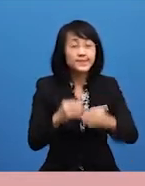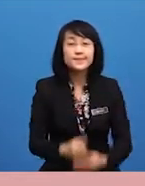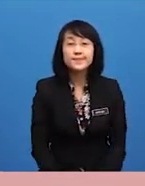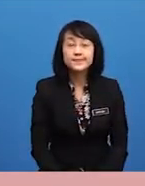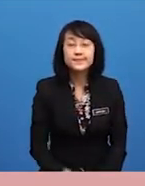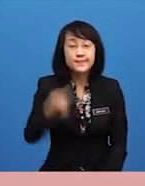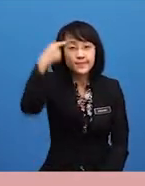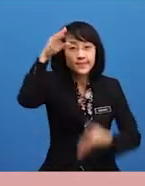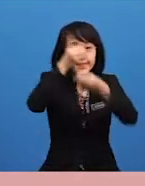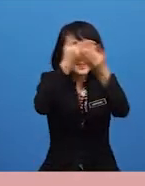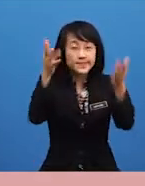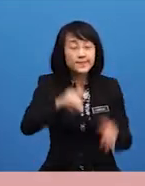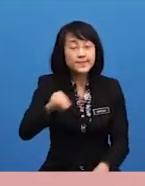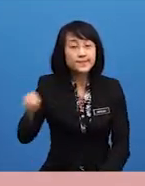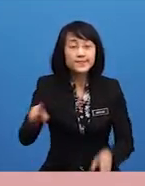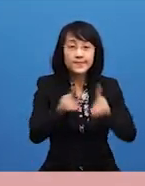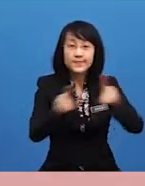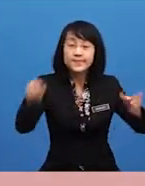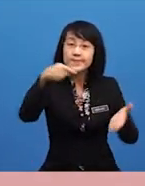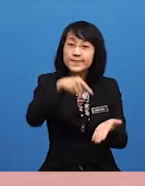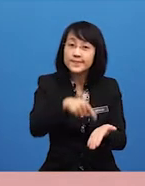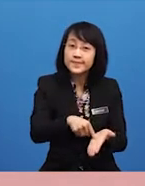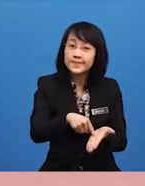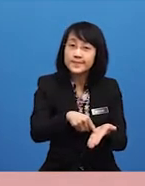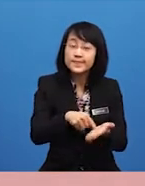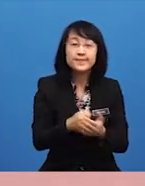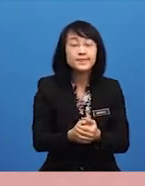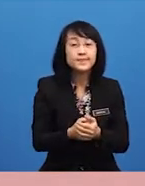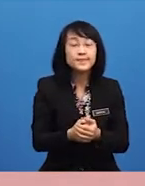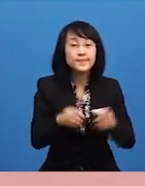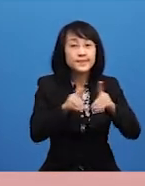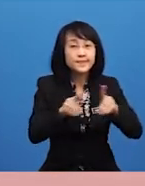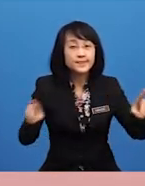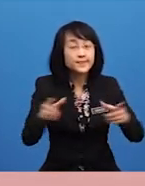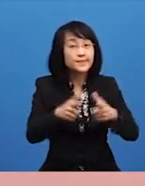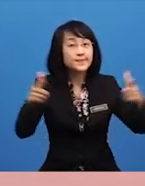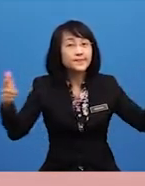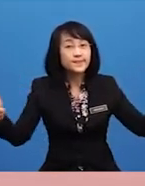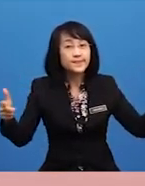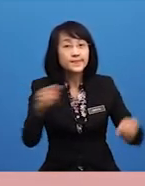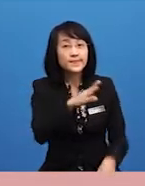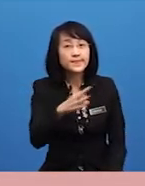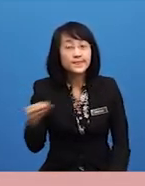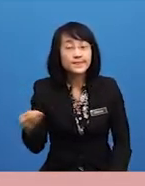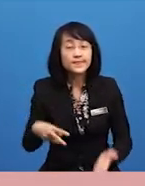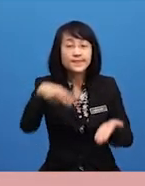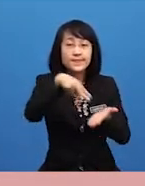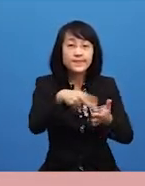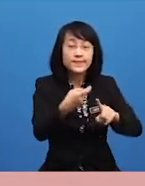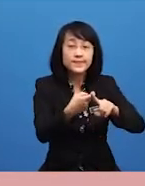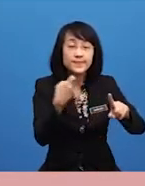Untuk makluman murid-murid, dataran ini merupakan dataran yang luas dan terdiri